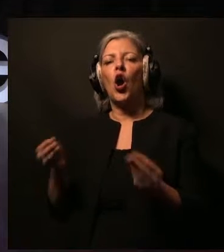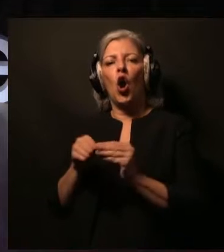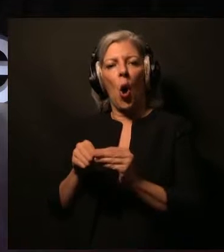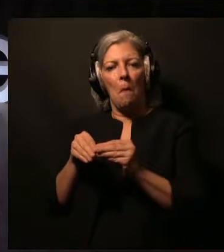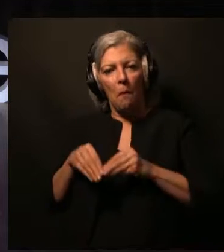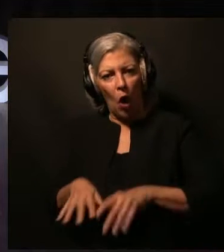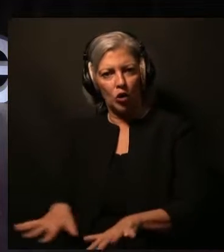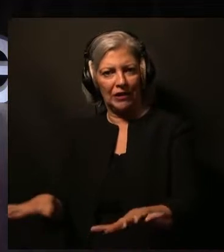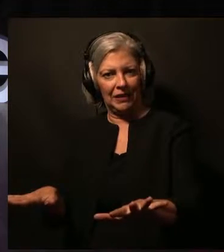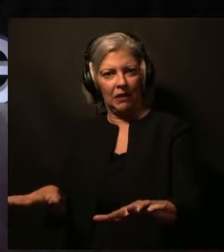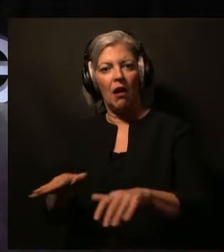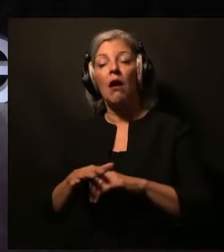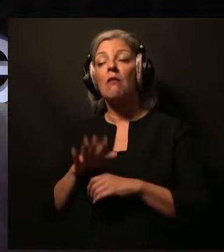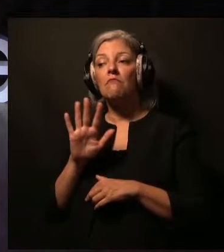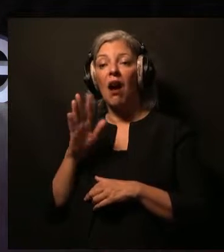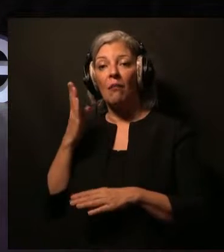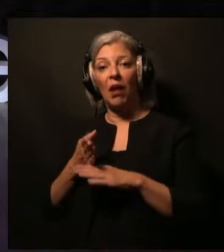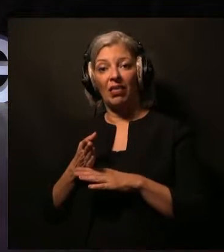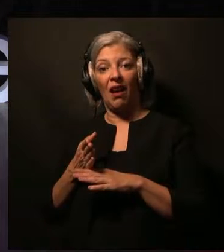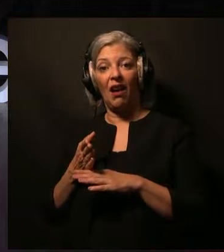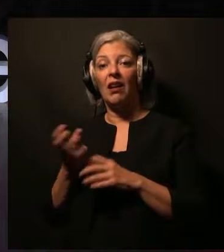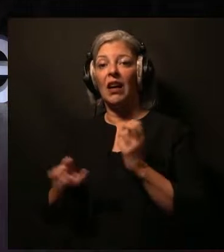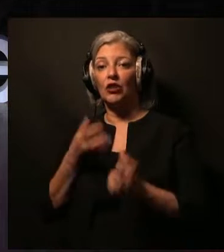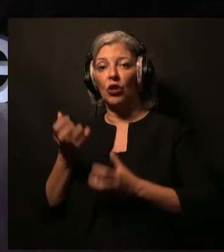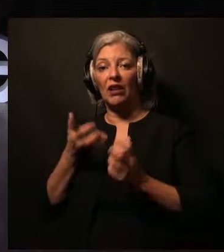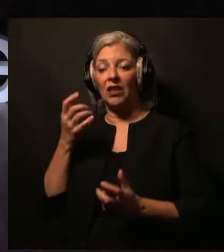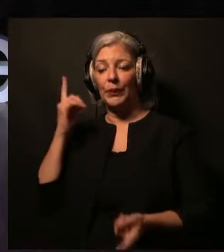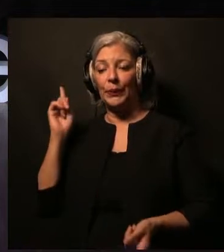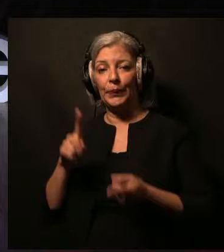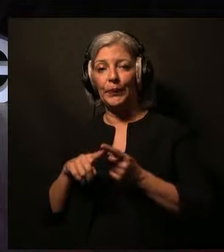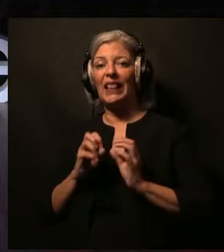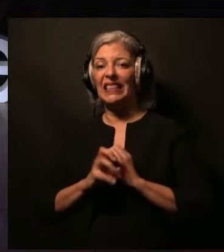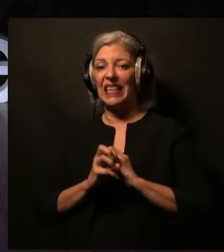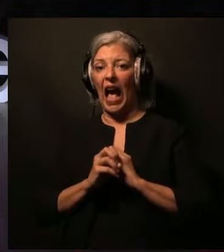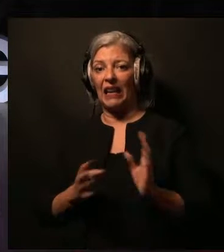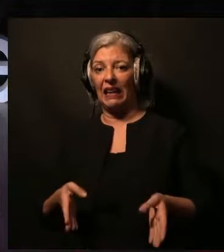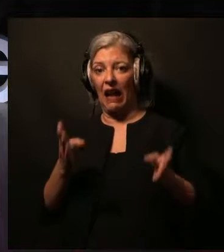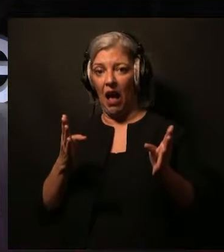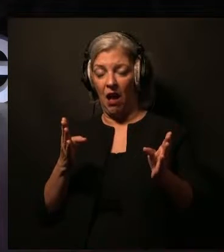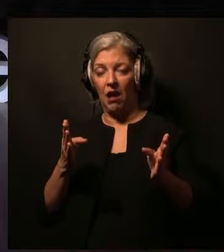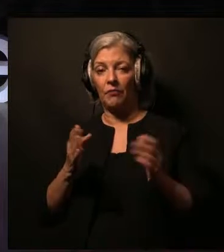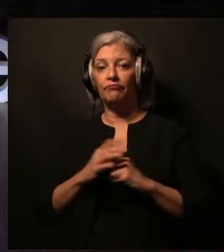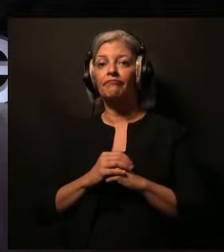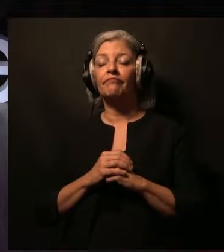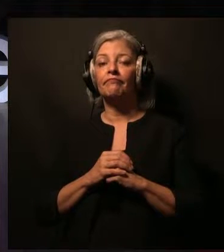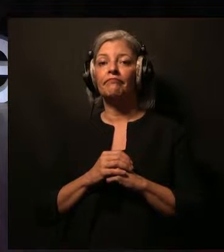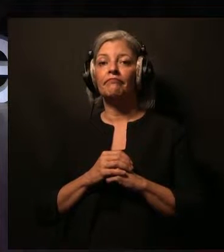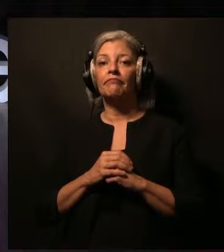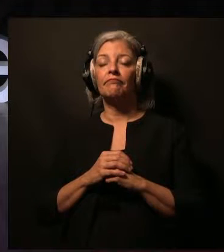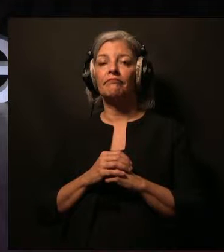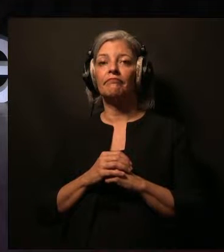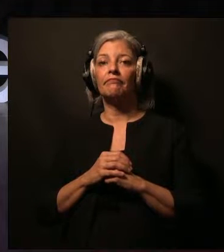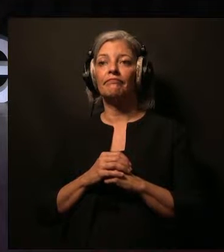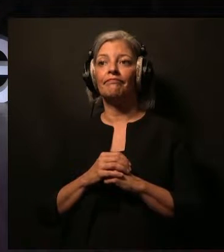metà Viene incenerita e mandata in discarica Anche a causa di questa